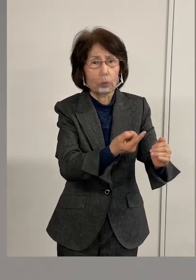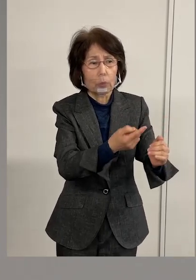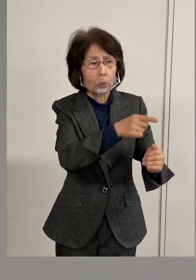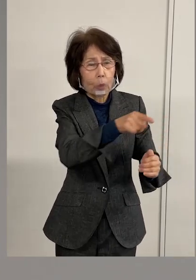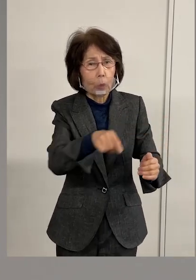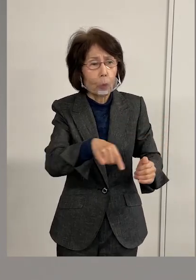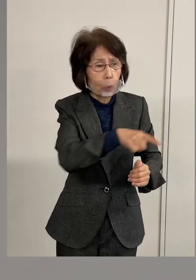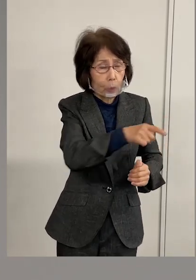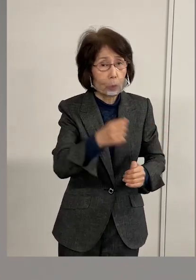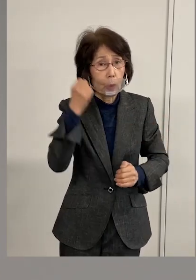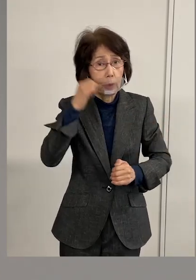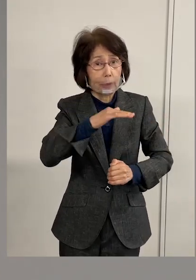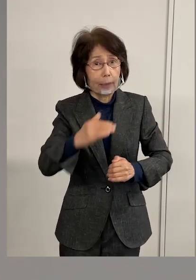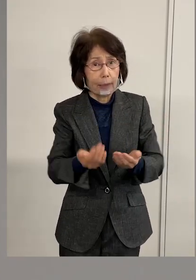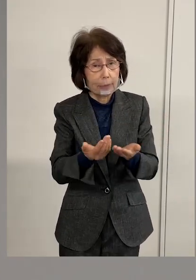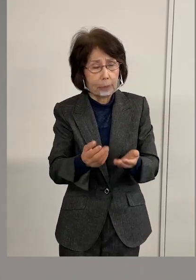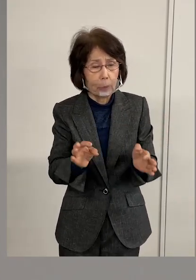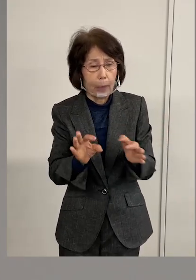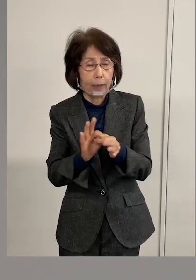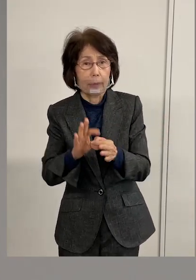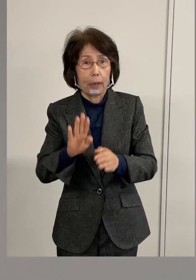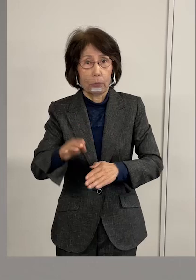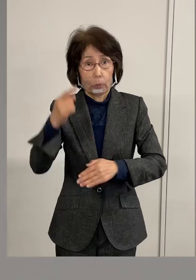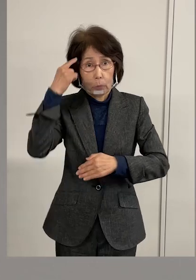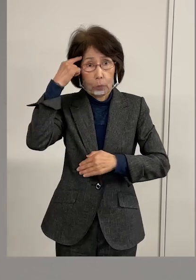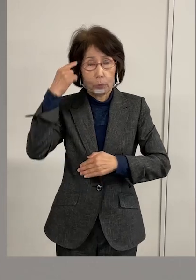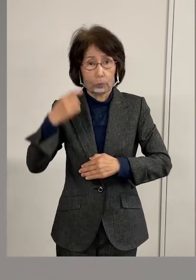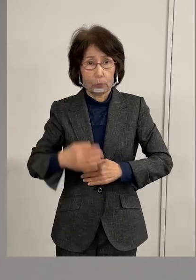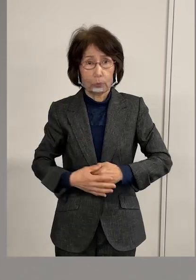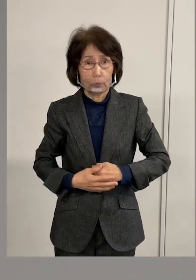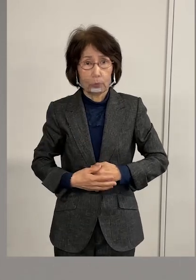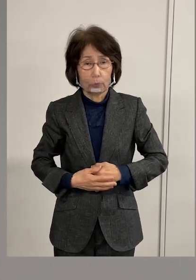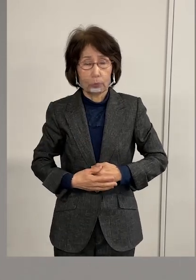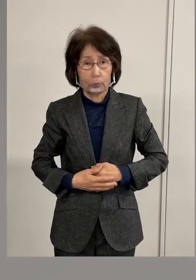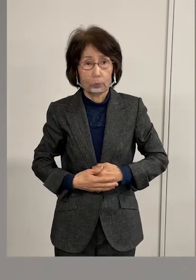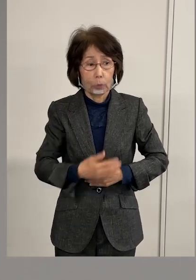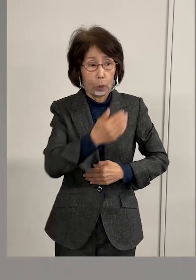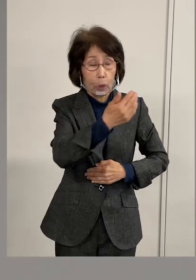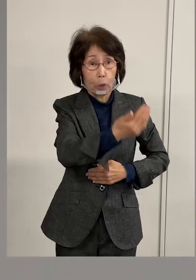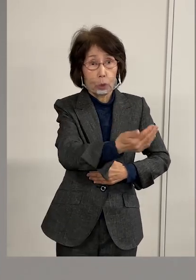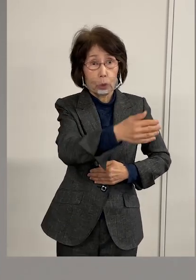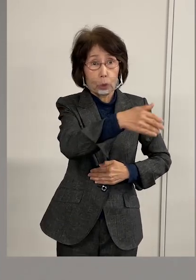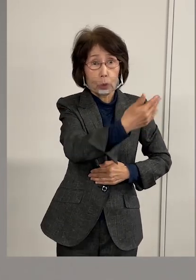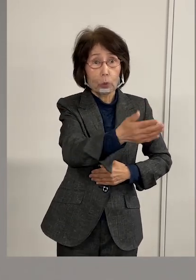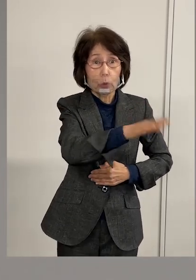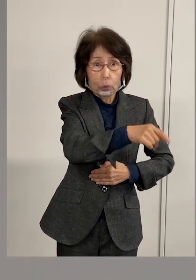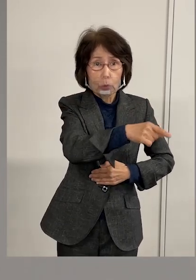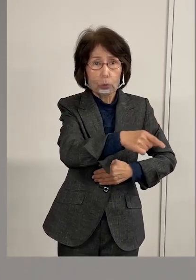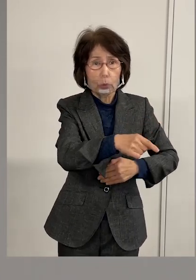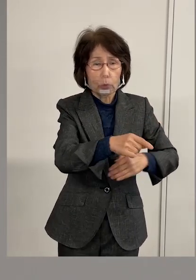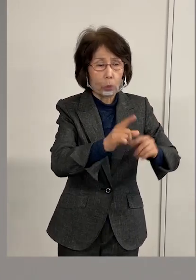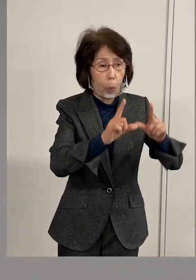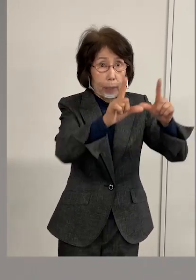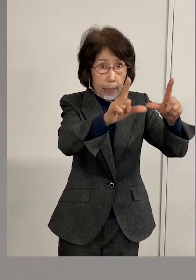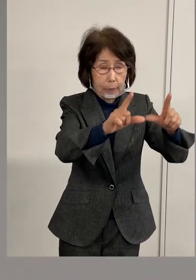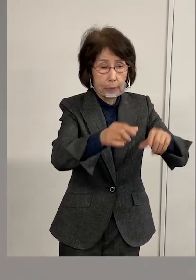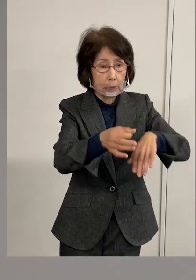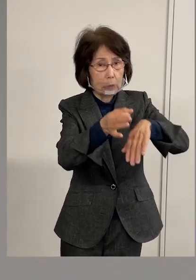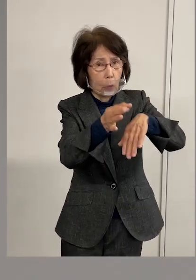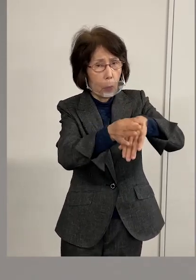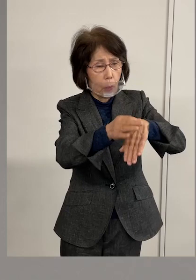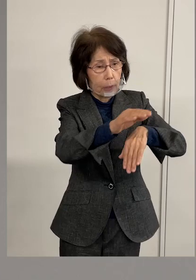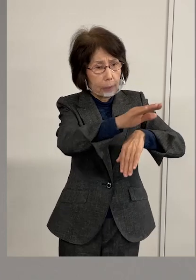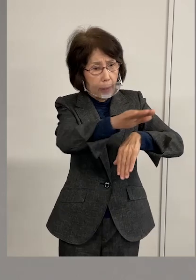あるだろうというふうに思ってます。で、九州の、九州の東海岸沿い、特に大分、あの